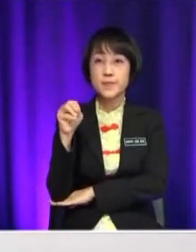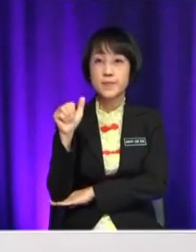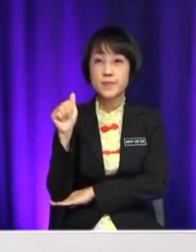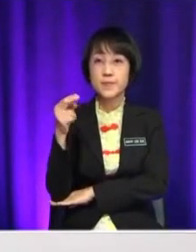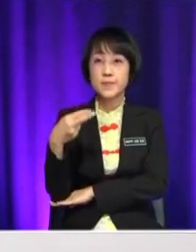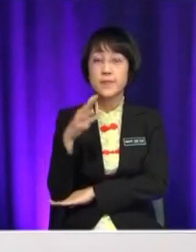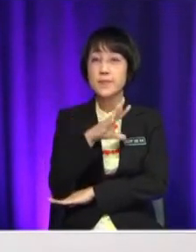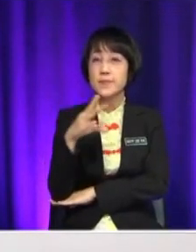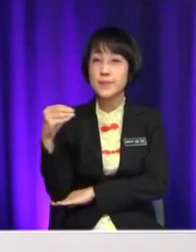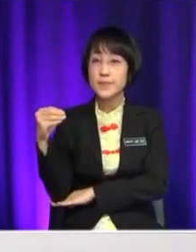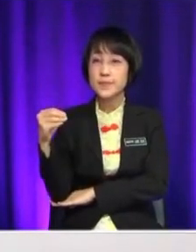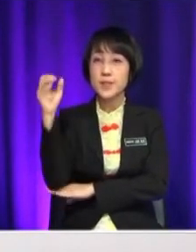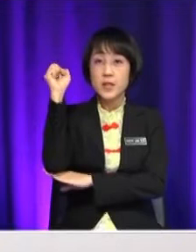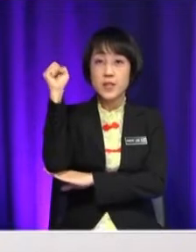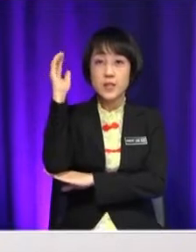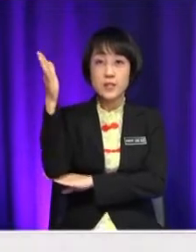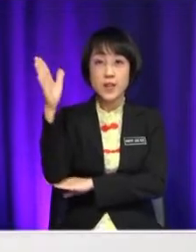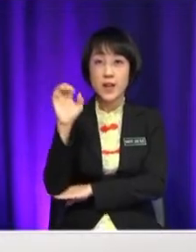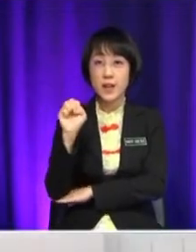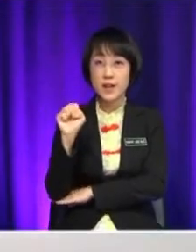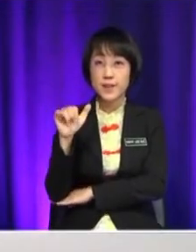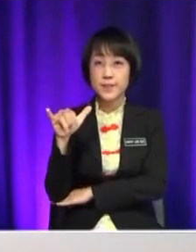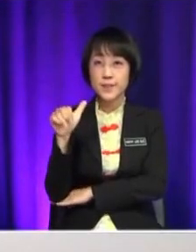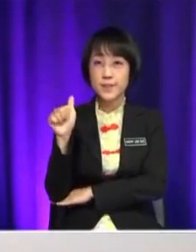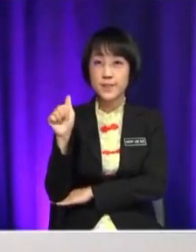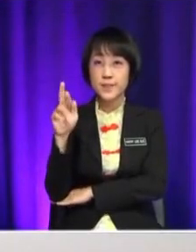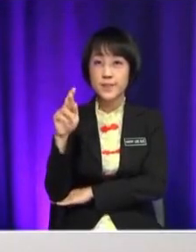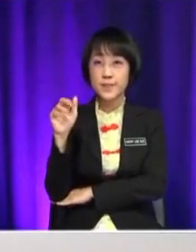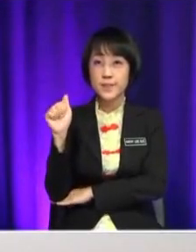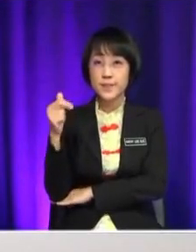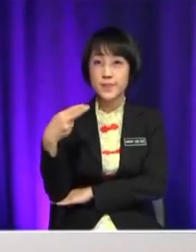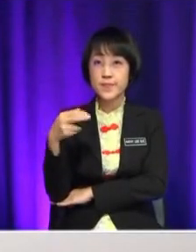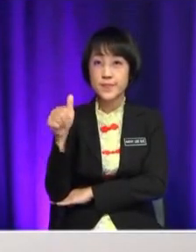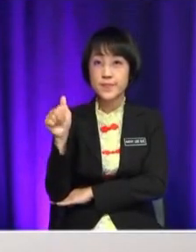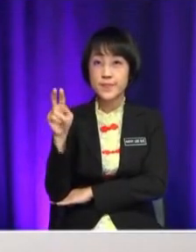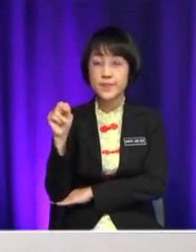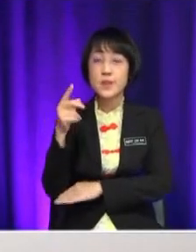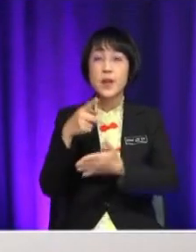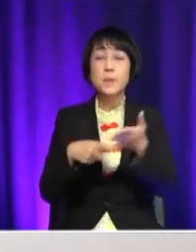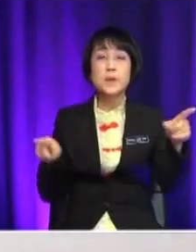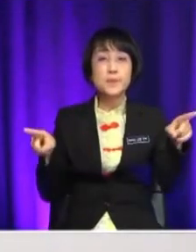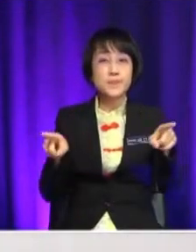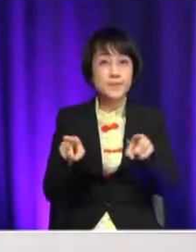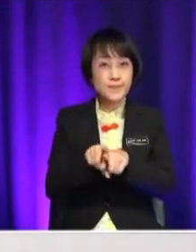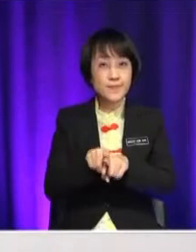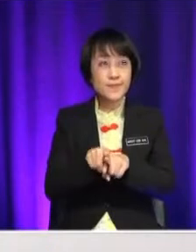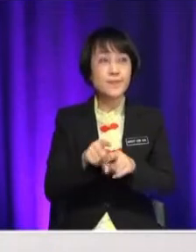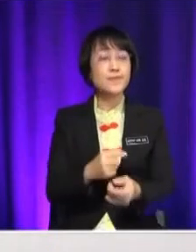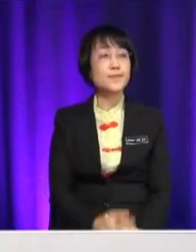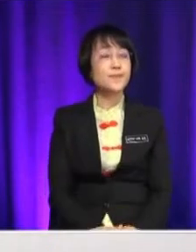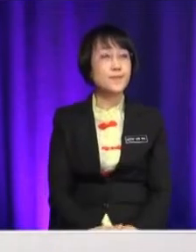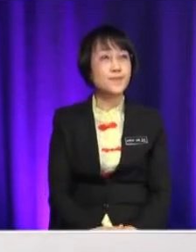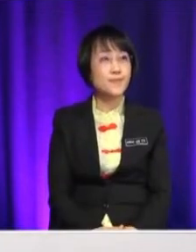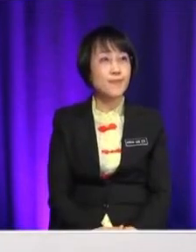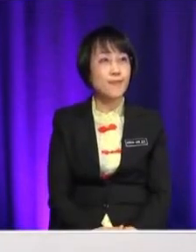Persamaan, cikgu, eh? Persamaan. Okey, siapa nak cuba jawab, angkat tangan. Laju-laju. Okay. Ya, yeah. Macam tu je, eh. Silakan, Yus. Silakan,